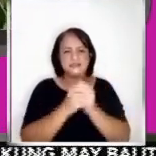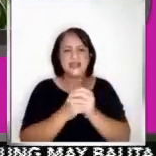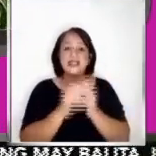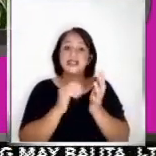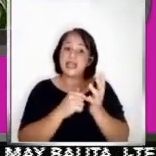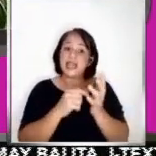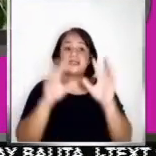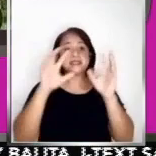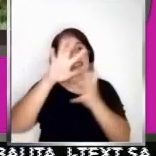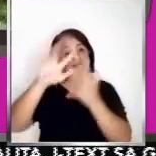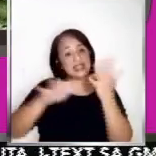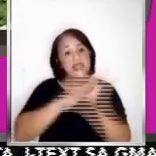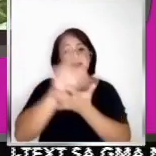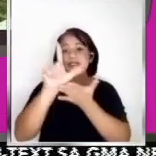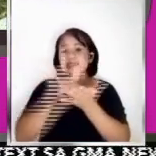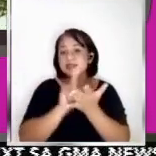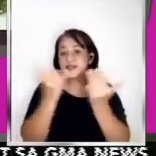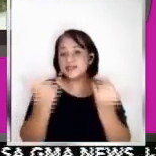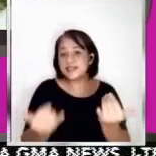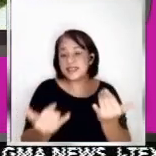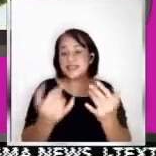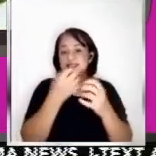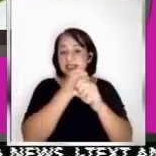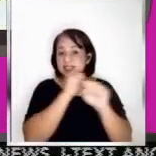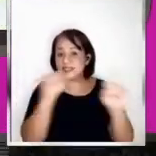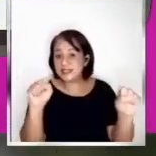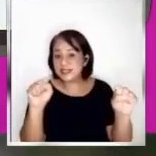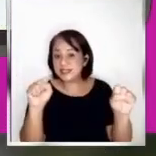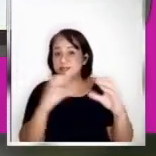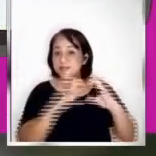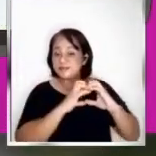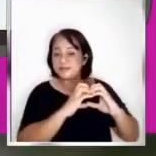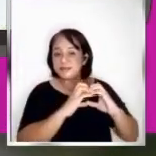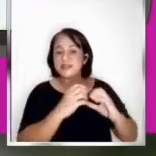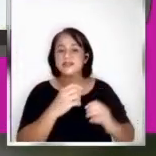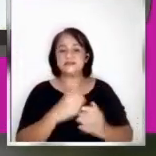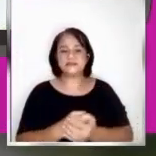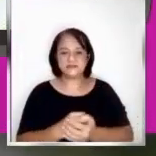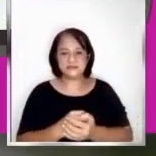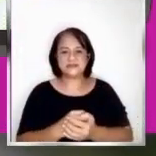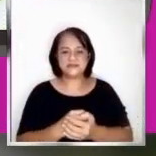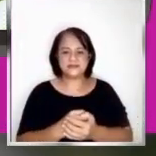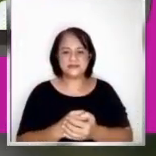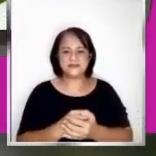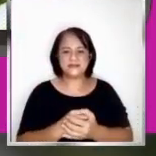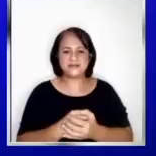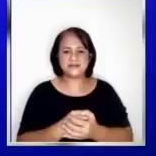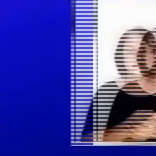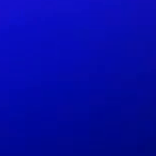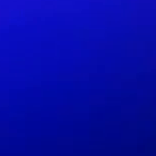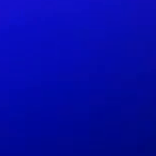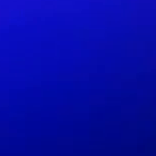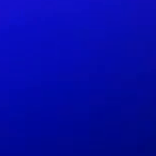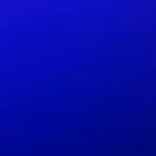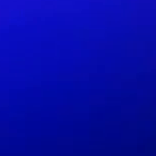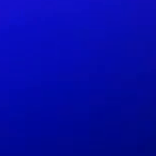today. Stay safe and dry mga kapuso! Ako po si Sandra Aguinaldo, naka-TikTok 24 Oras.